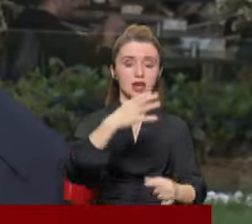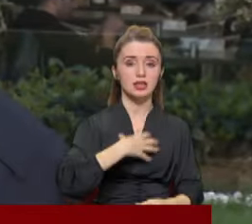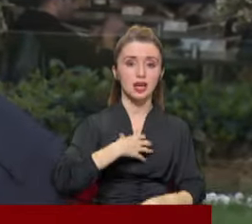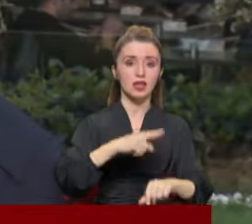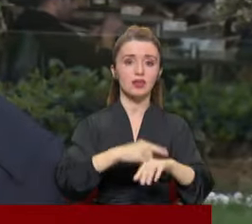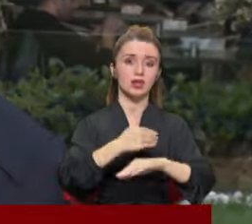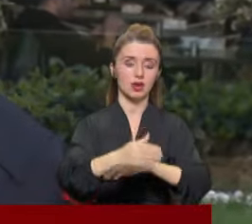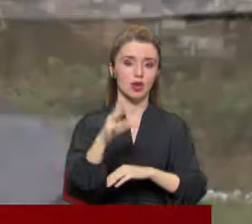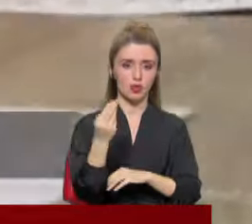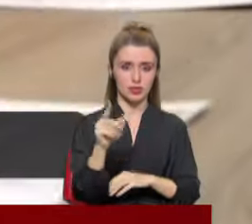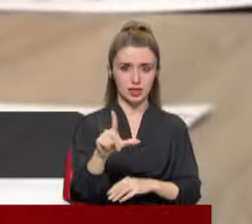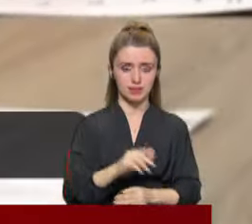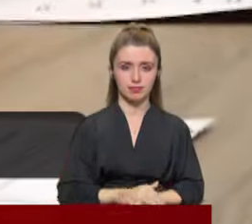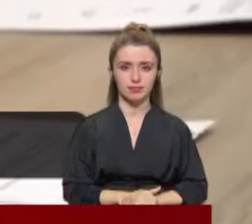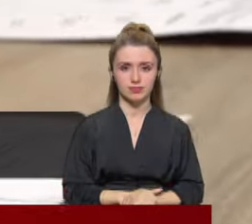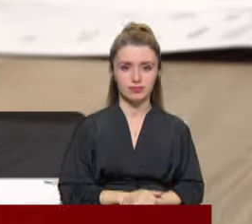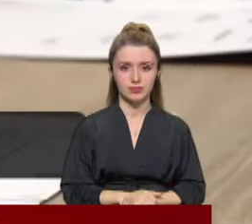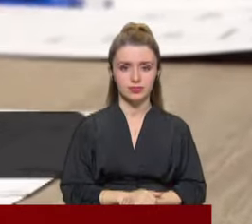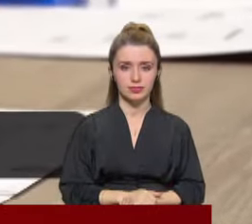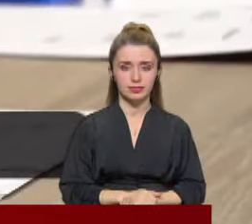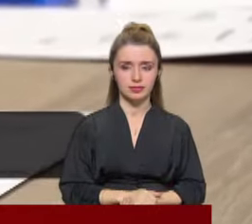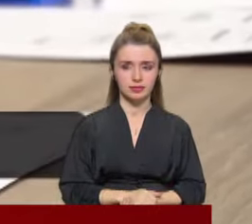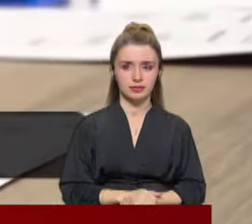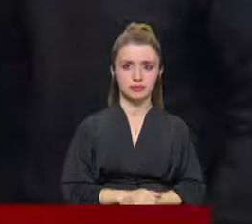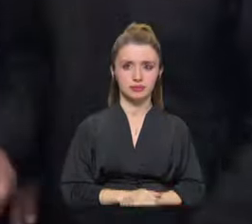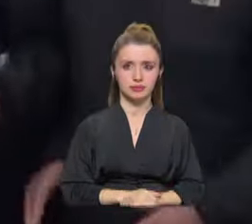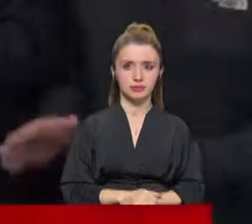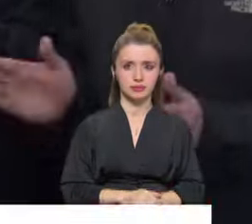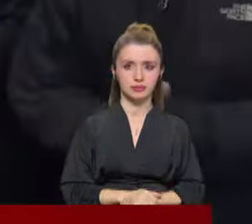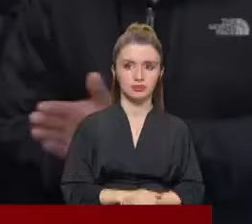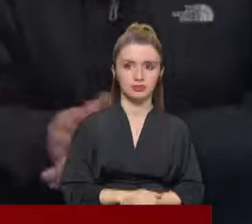vakit ayırması gerektiğine inanıyorum. Sizin çocuklarınız için yapıyoruz.